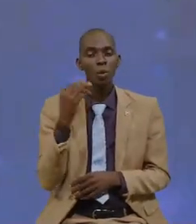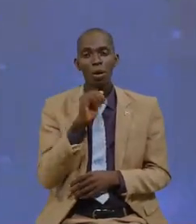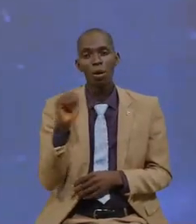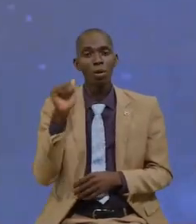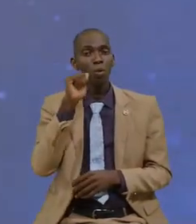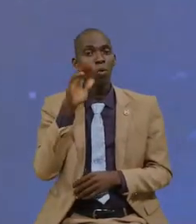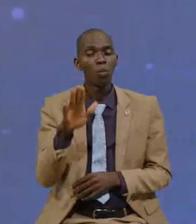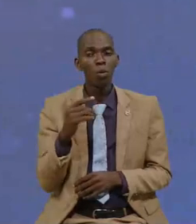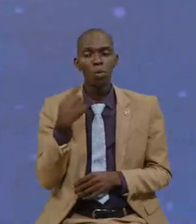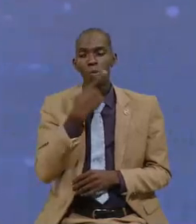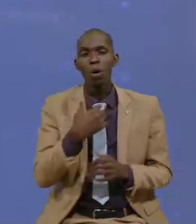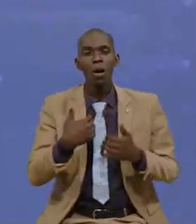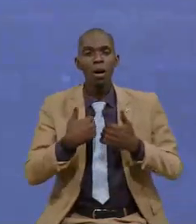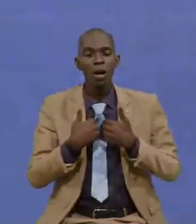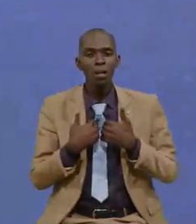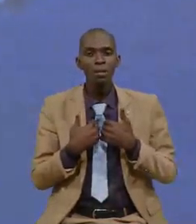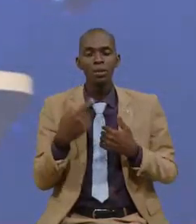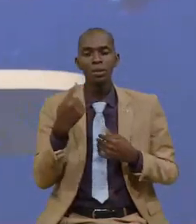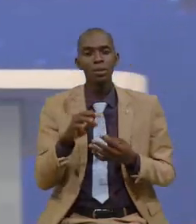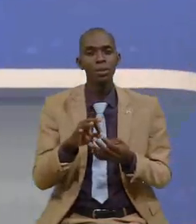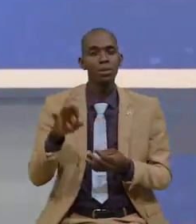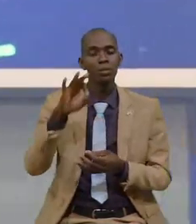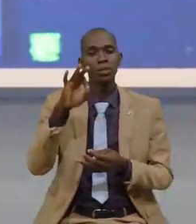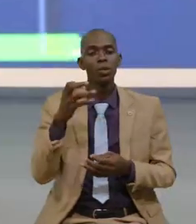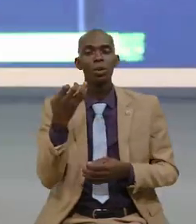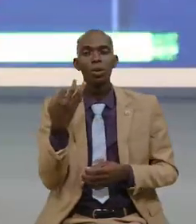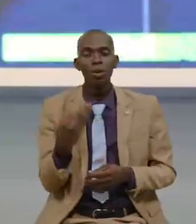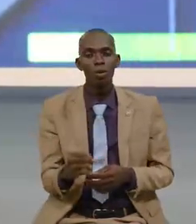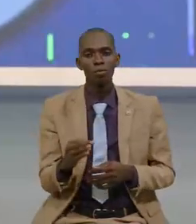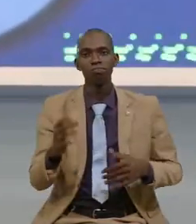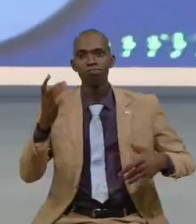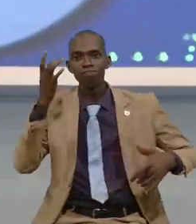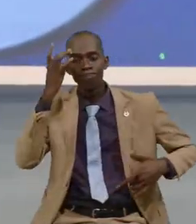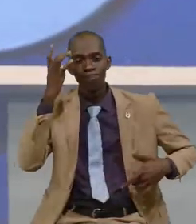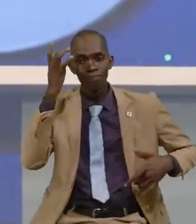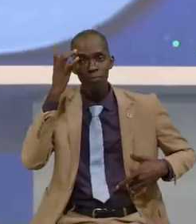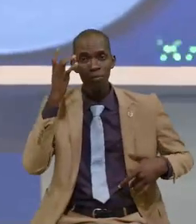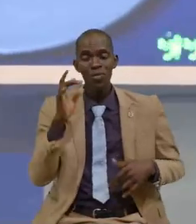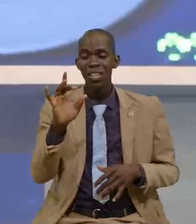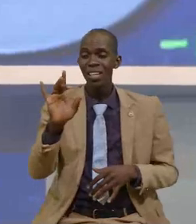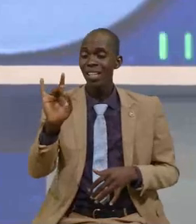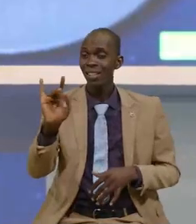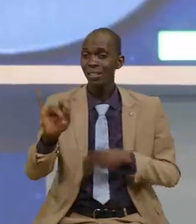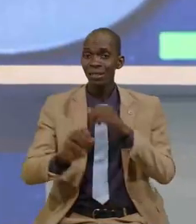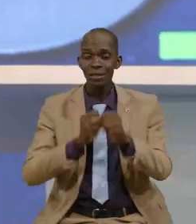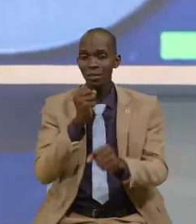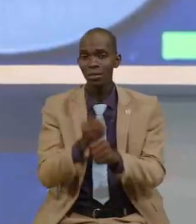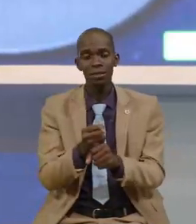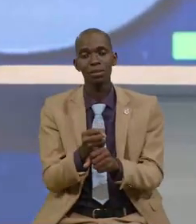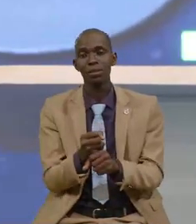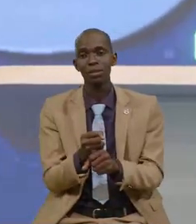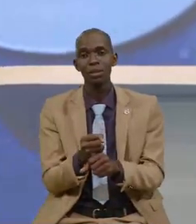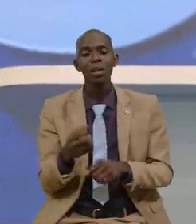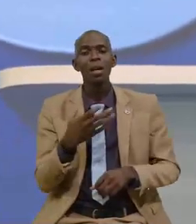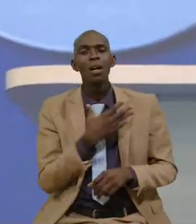Et voici, il y avait là une femme possédée d'un esprit qui la rendait infirme